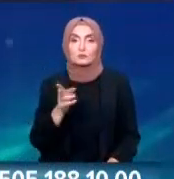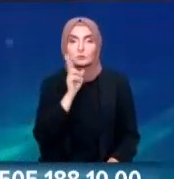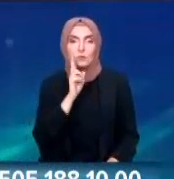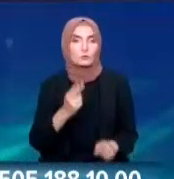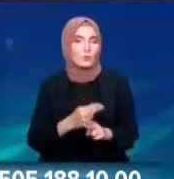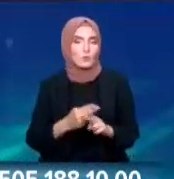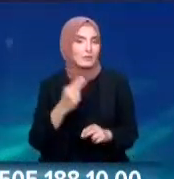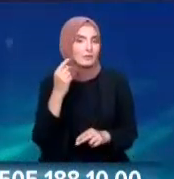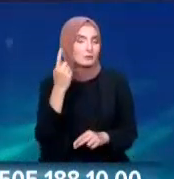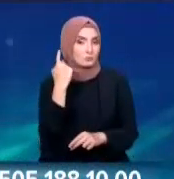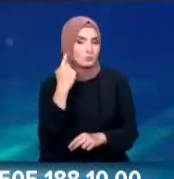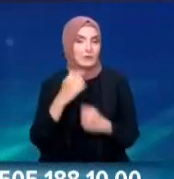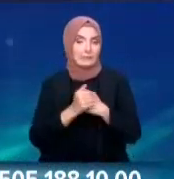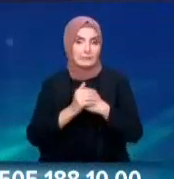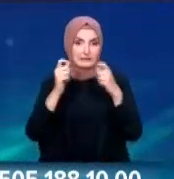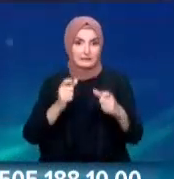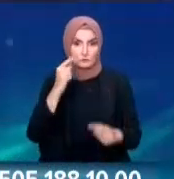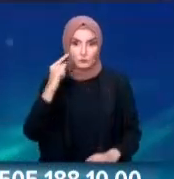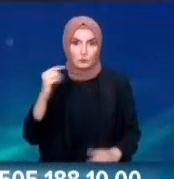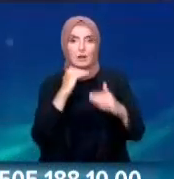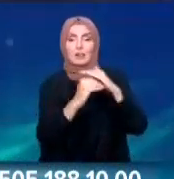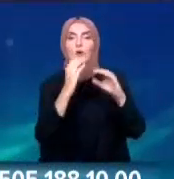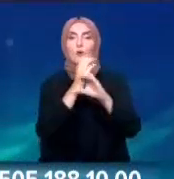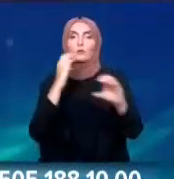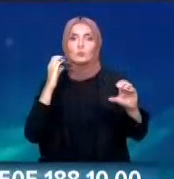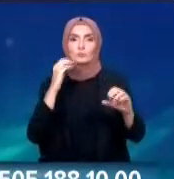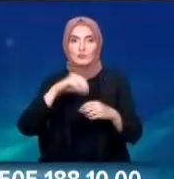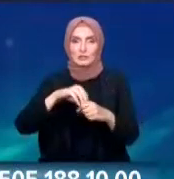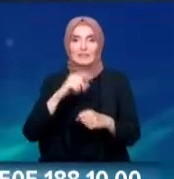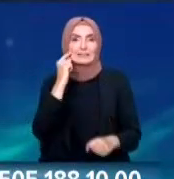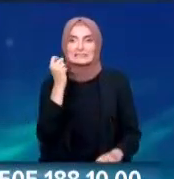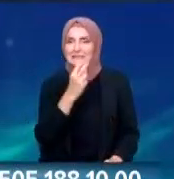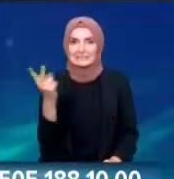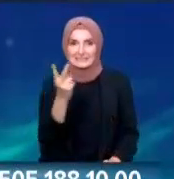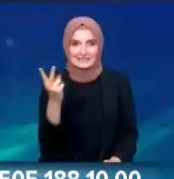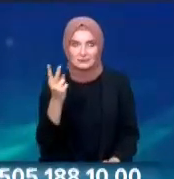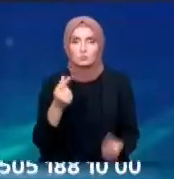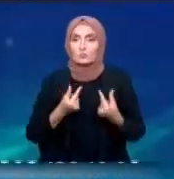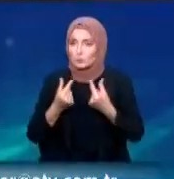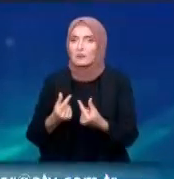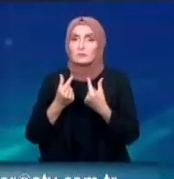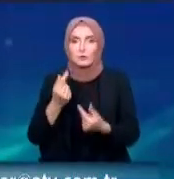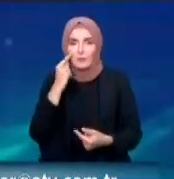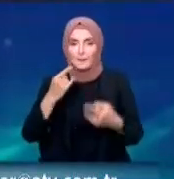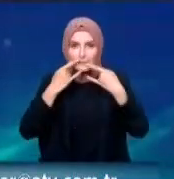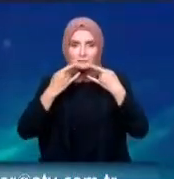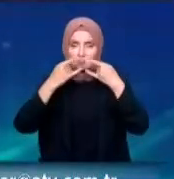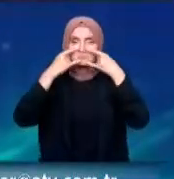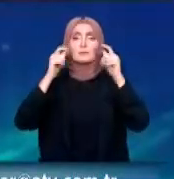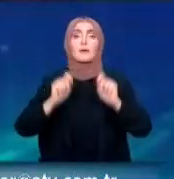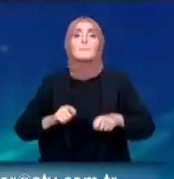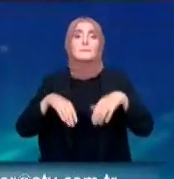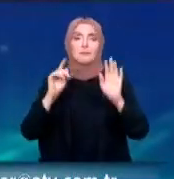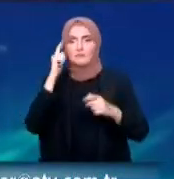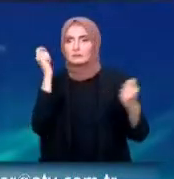iki kişi diğer yolcuların uyarısına rağmen maskelerini takmamış, tartışma çıkmıştı. O tartışmanın hemen öncesine ait görüntüler